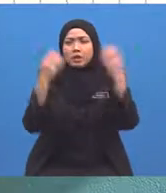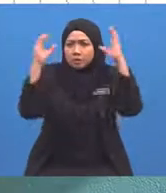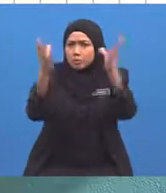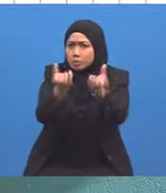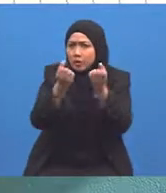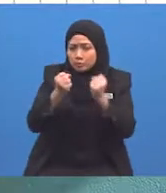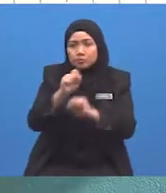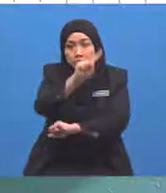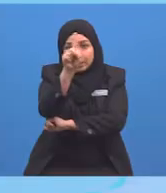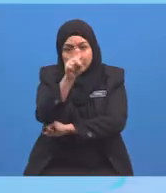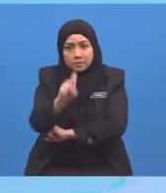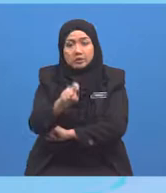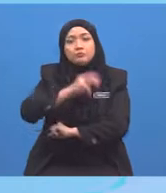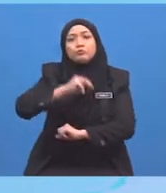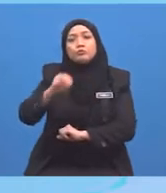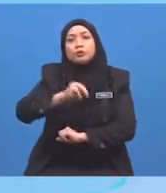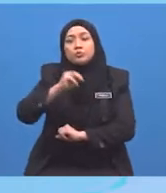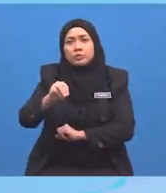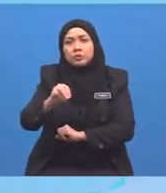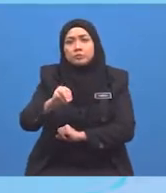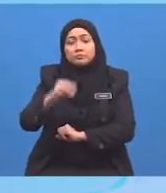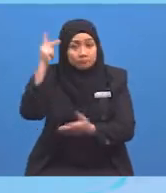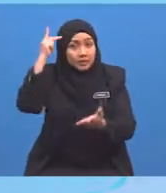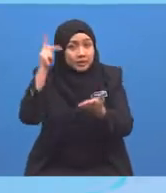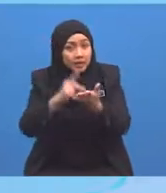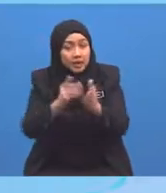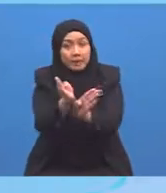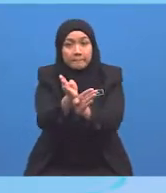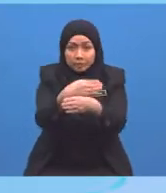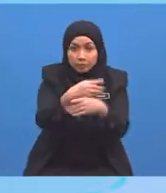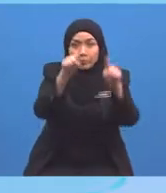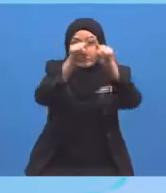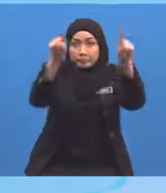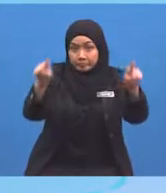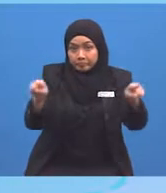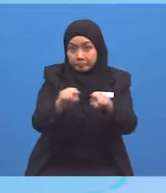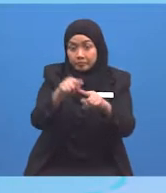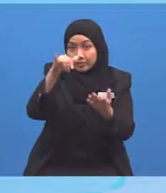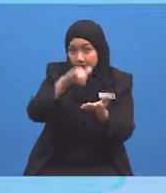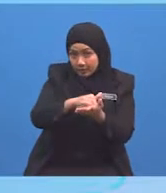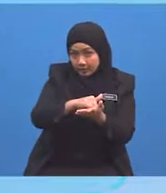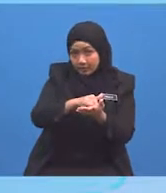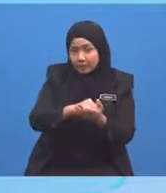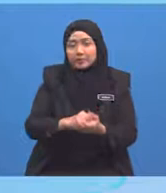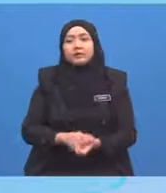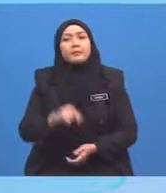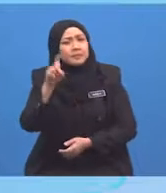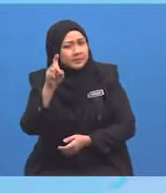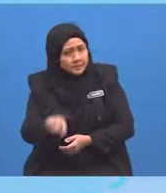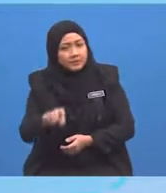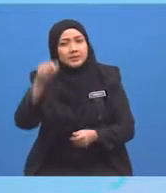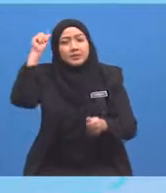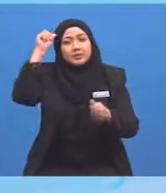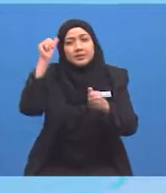dulu murid-murid semua. Kenal tak bentuk-bentuk poligon ini? Ya, pasti anda